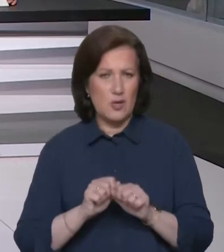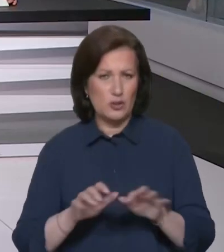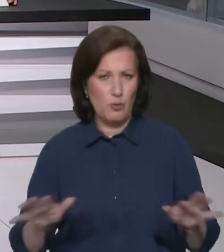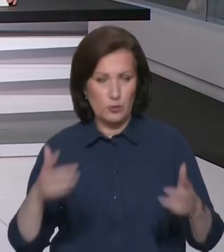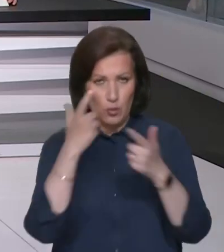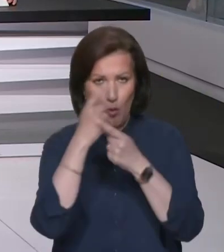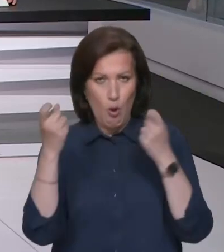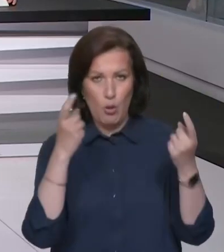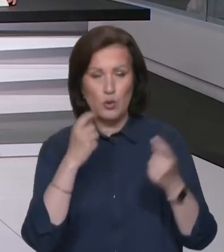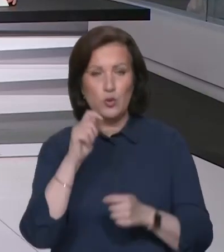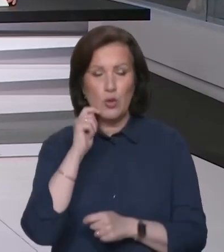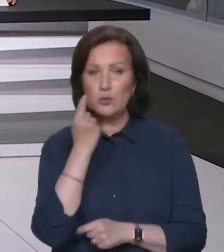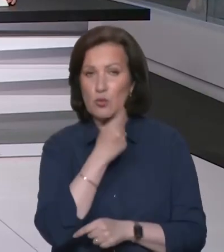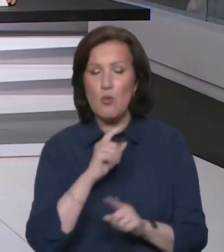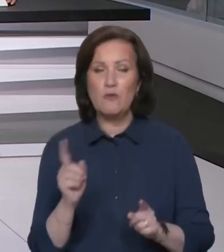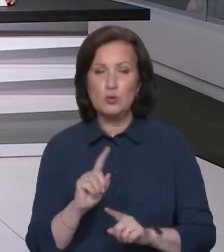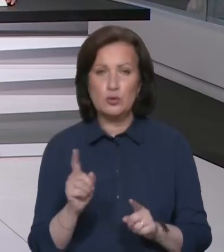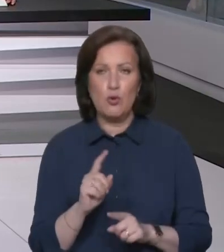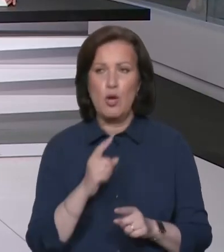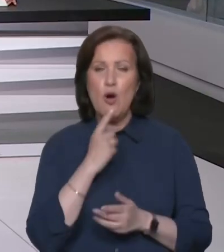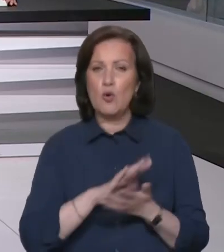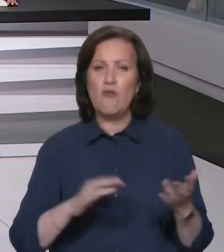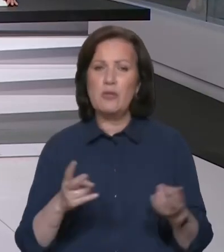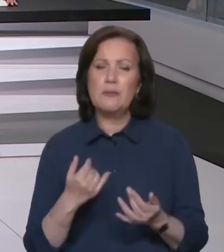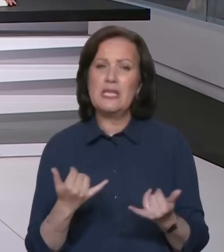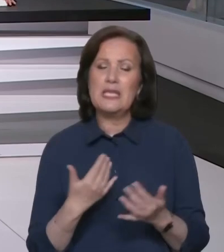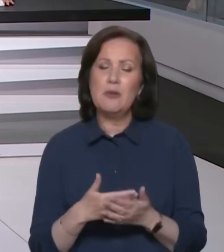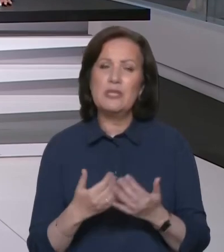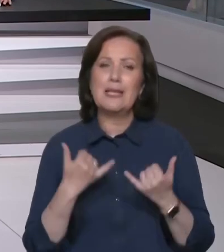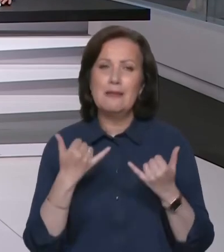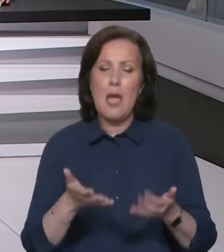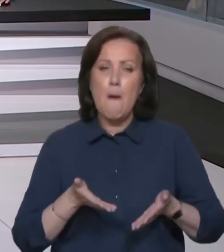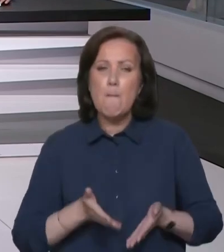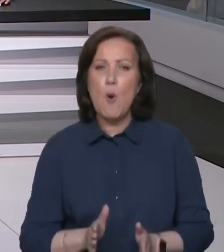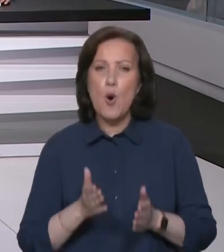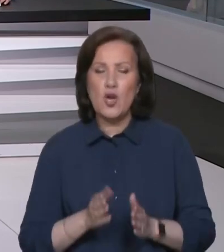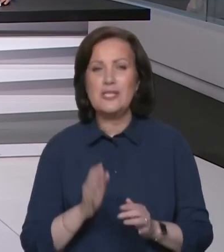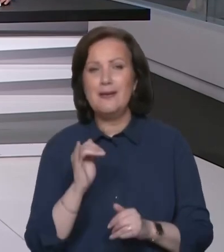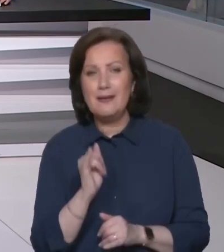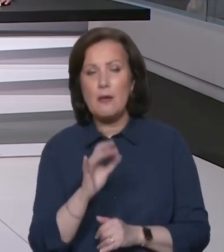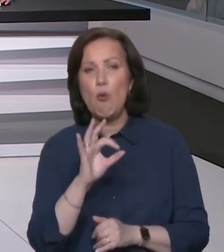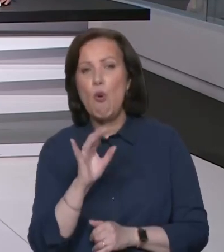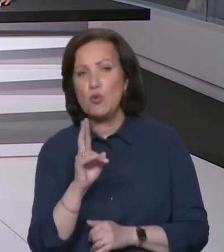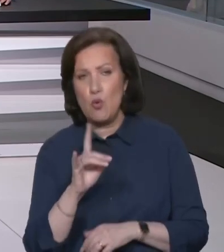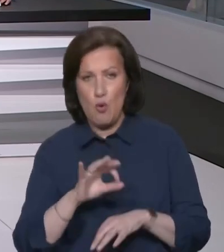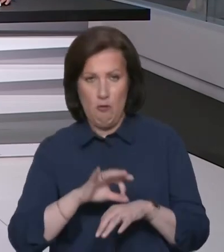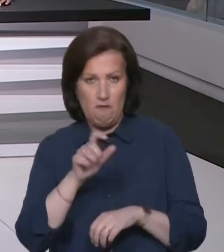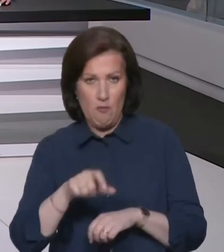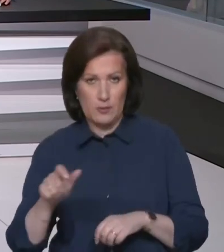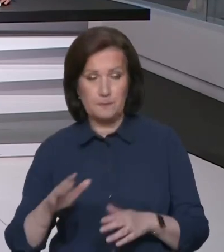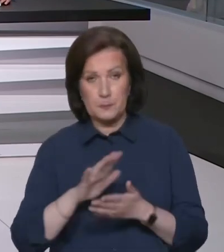розповсюджують оголошення українською мовою, що кров потрібна нібито для породіль та онкохворих. А згодом у